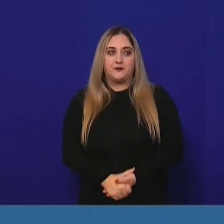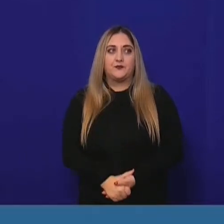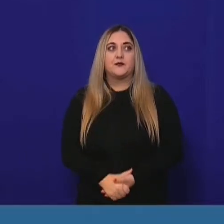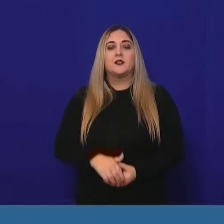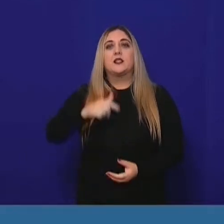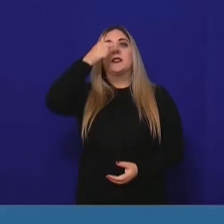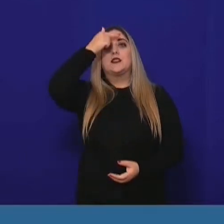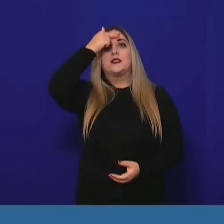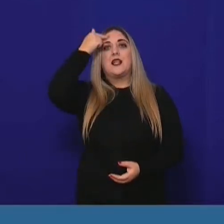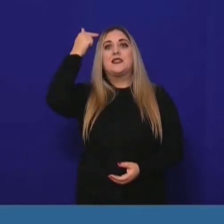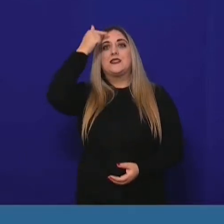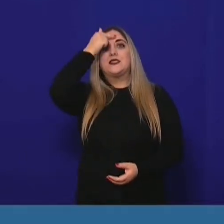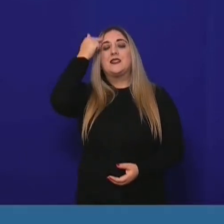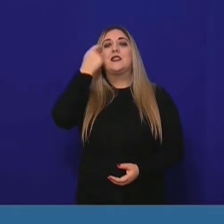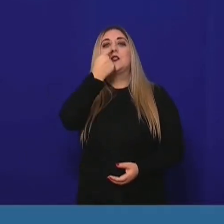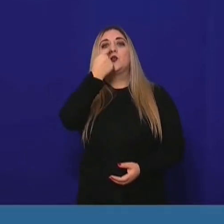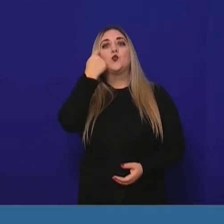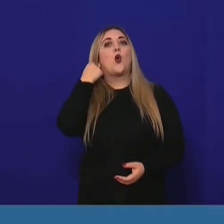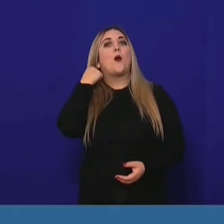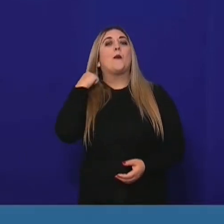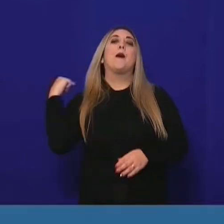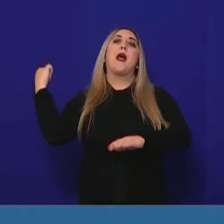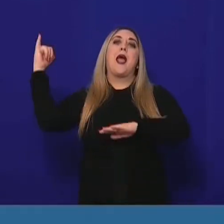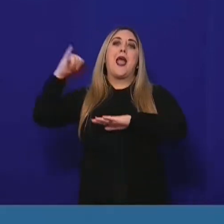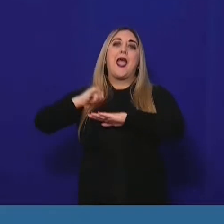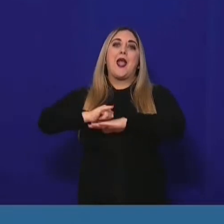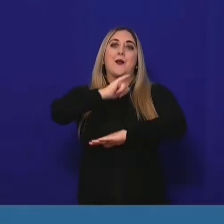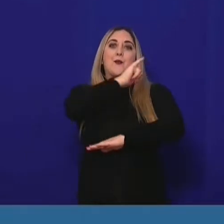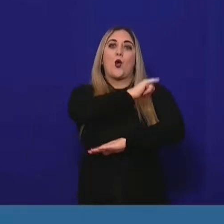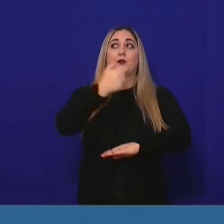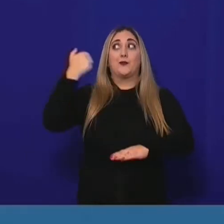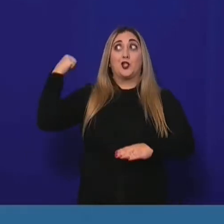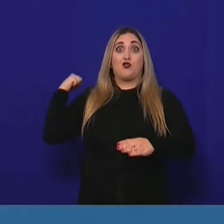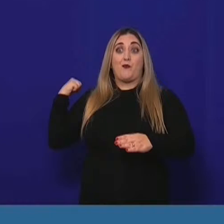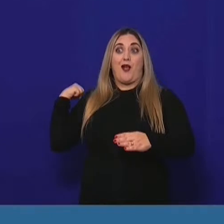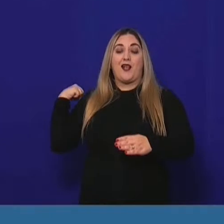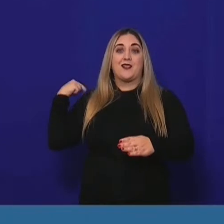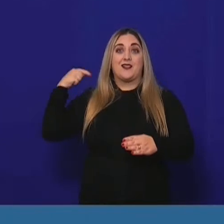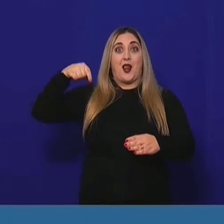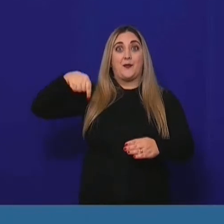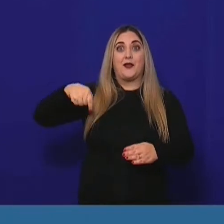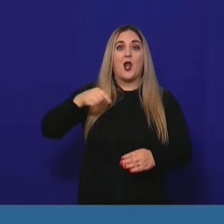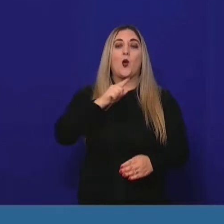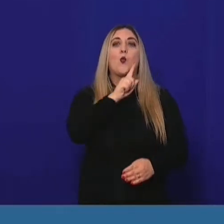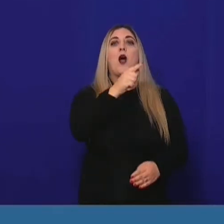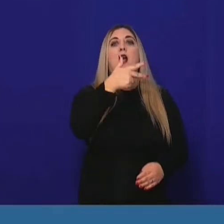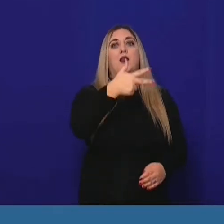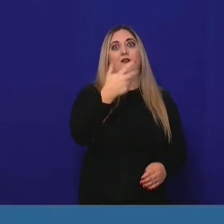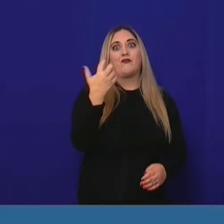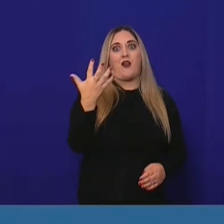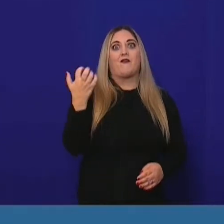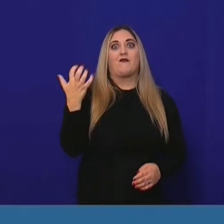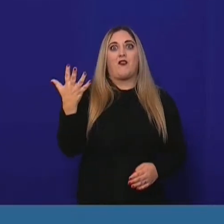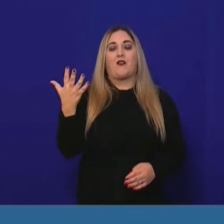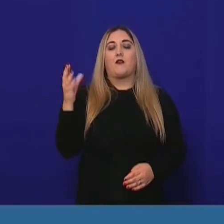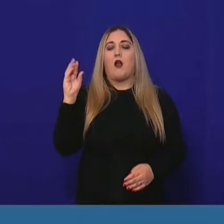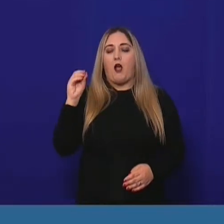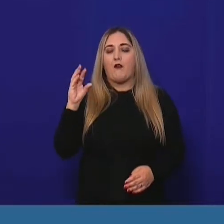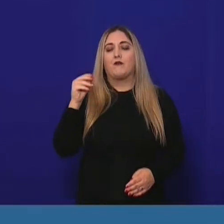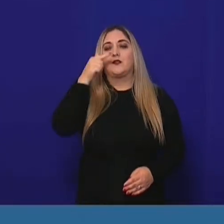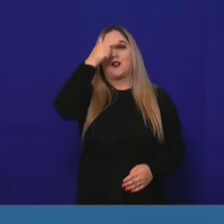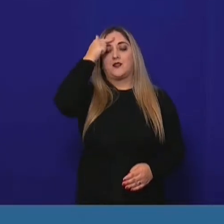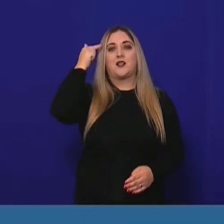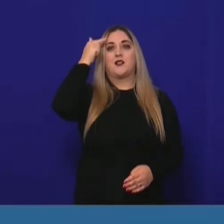It-testijiet fl-ajruport mill-nar il-ġimgħa propju sal-bira ħamilna 1855 bħalma qegħdin taraw dan huwa